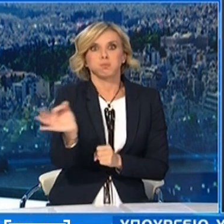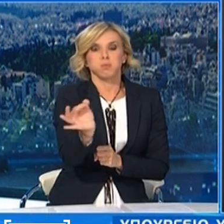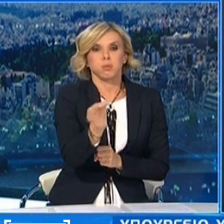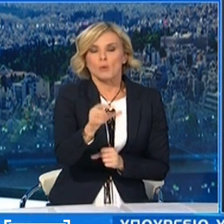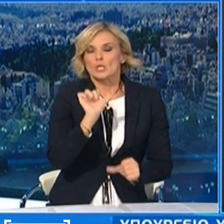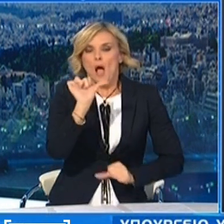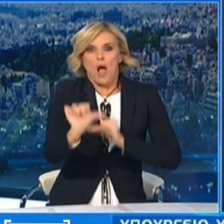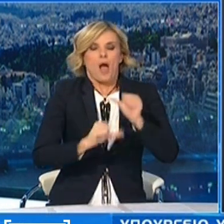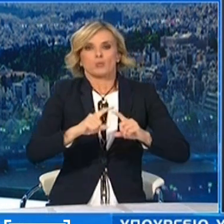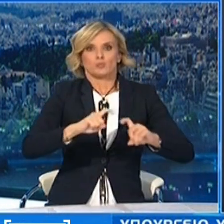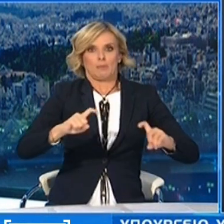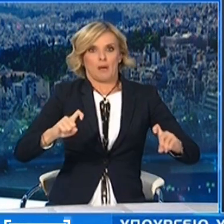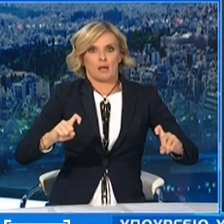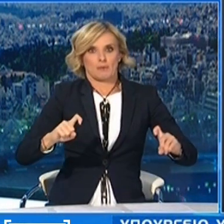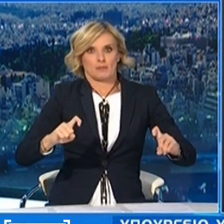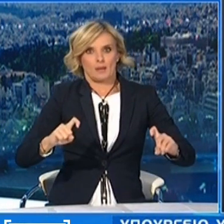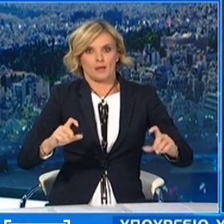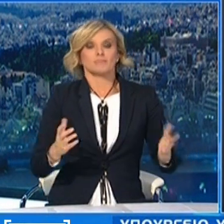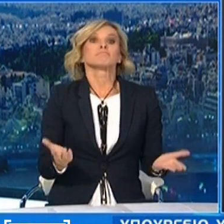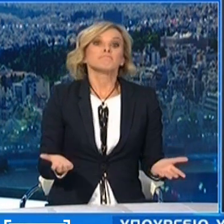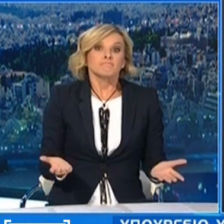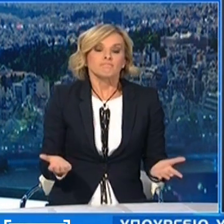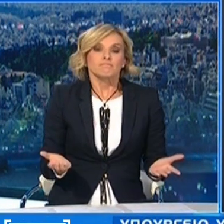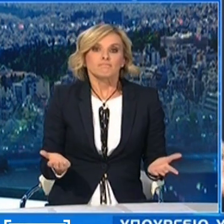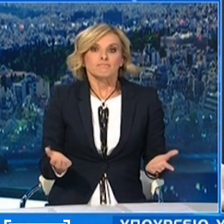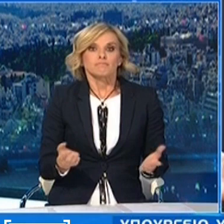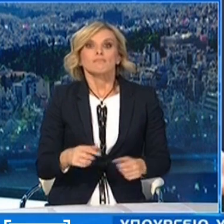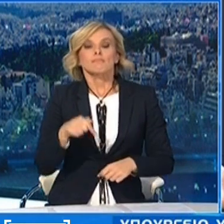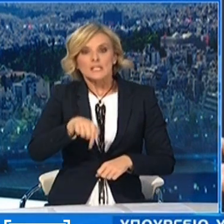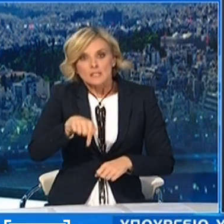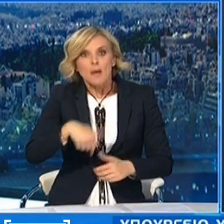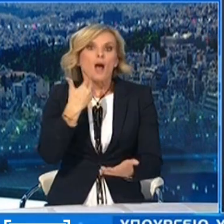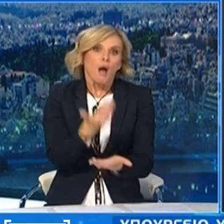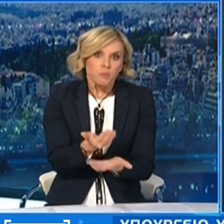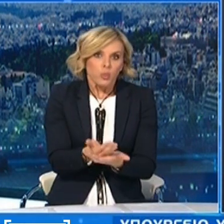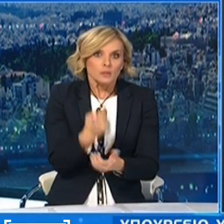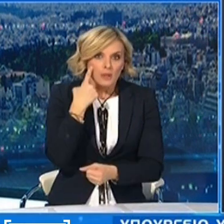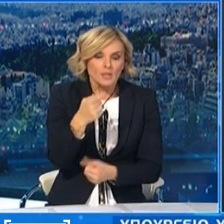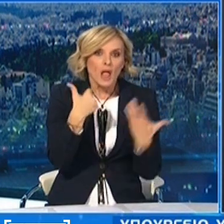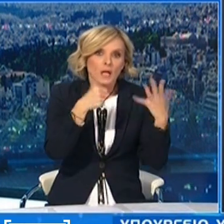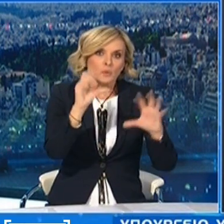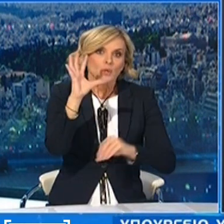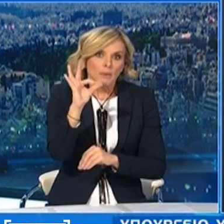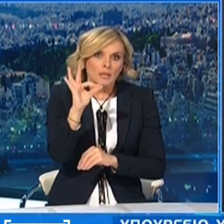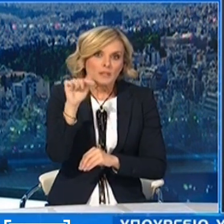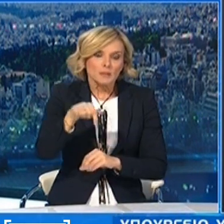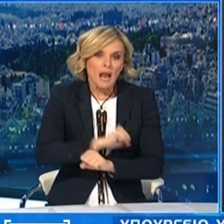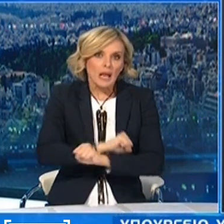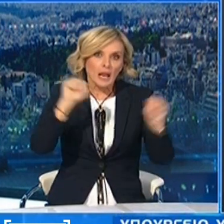μεγάλη πίεση σε σχέση με τα κρούσματα. Το οποίο αποδεικνύεται και από τον αριθμό των κρουσμάτων που είναι